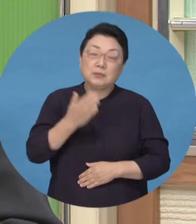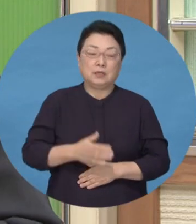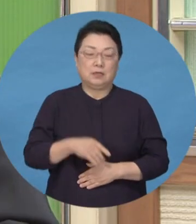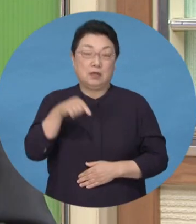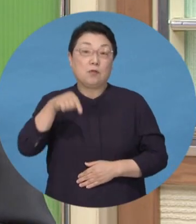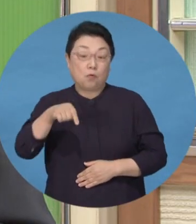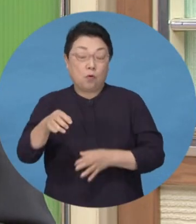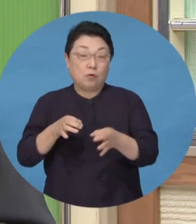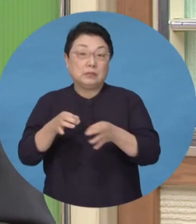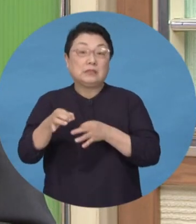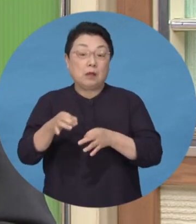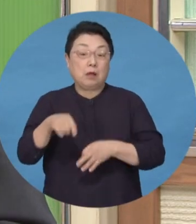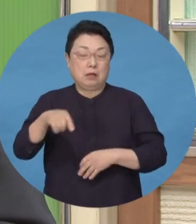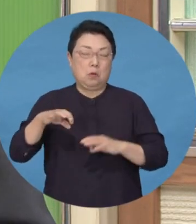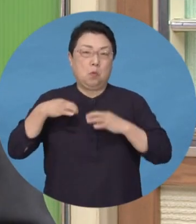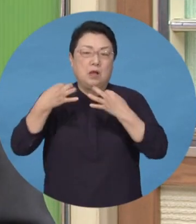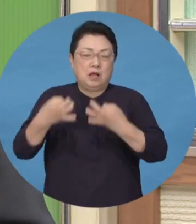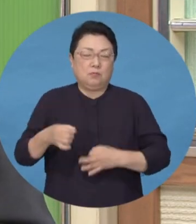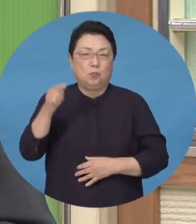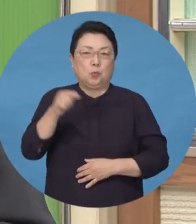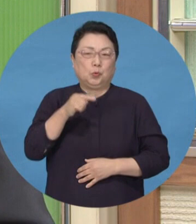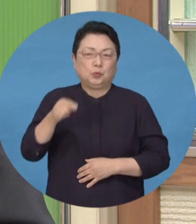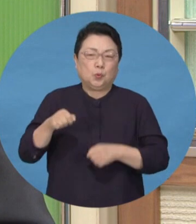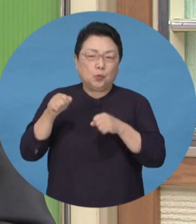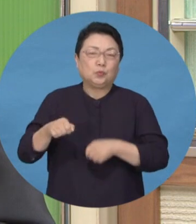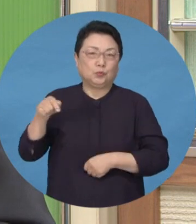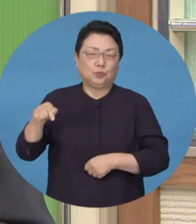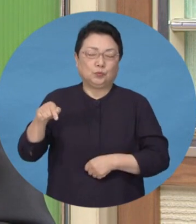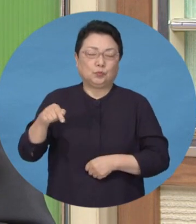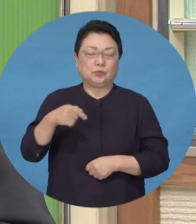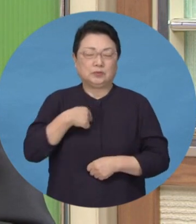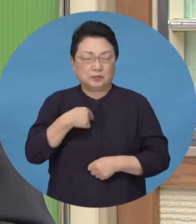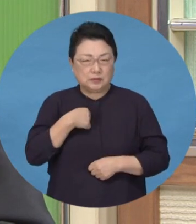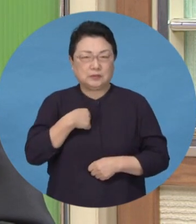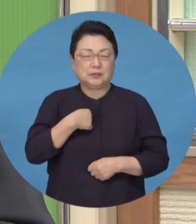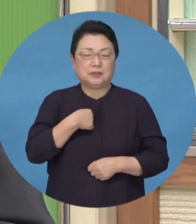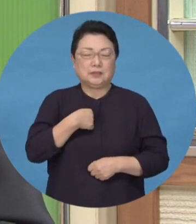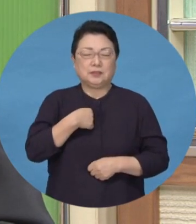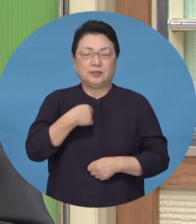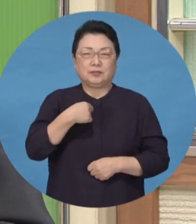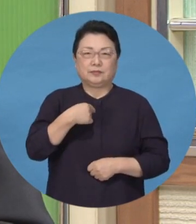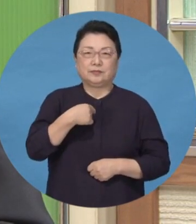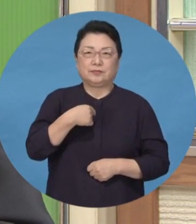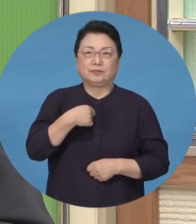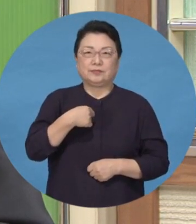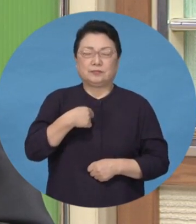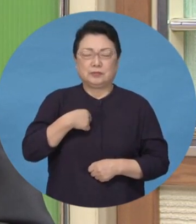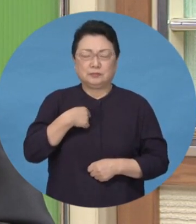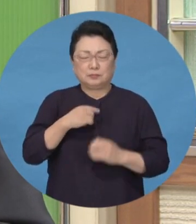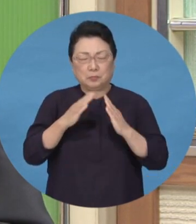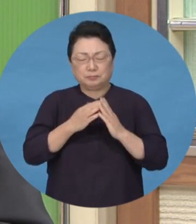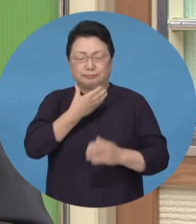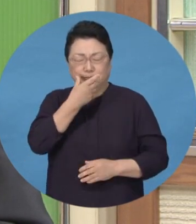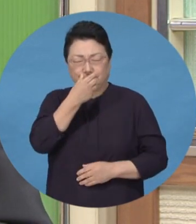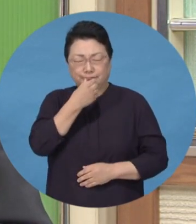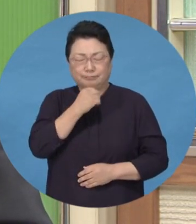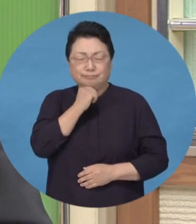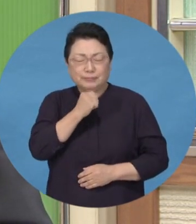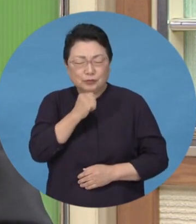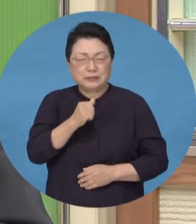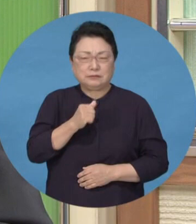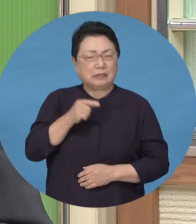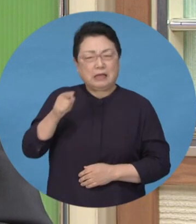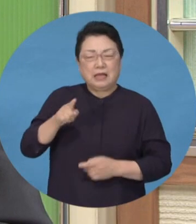裕福なあの皆さんが来るところで本来だったらあの自分たちが来るような場所じゃないよっ